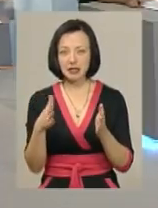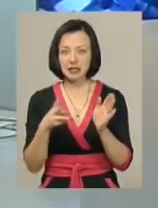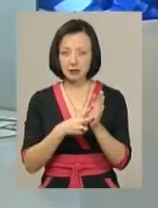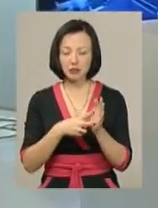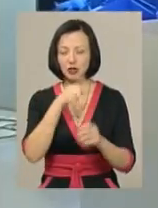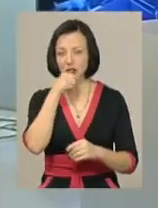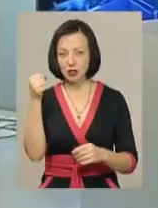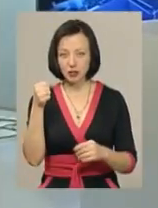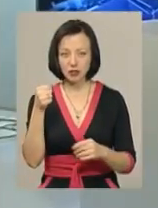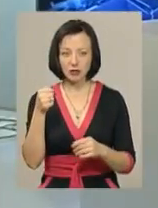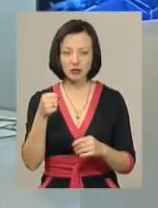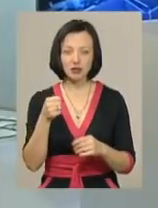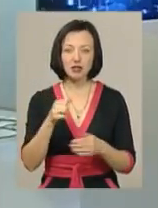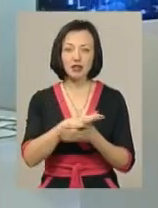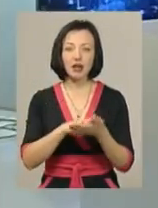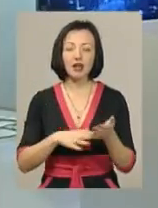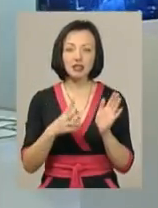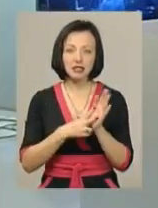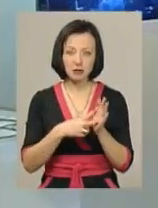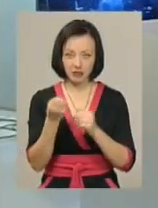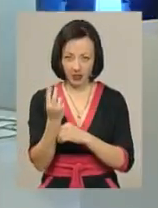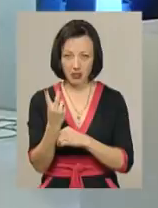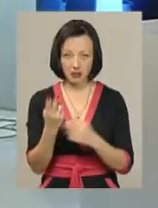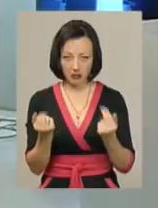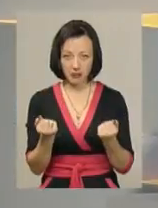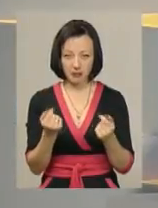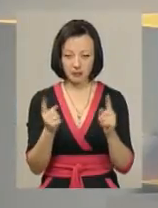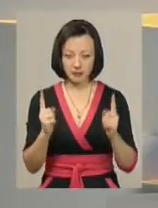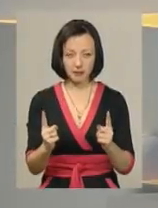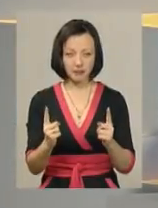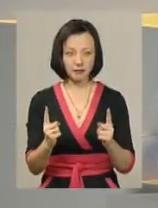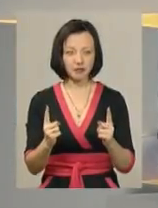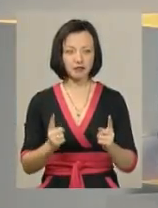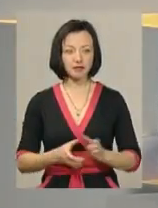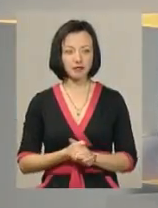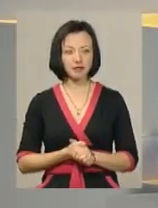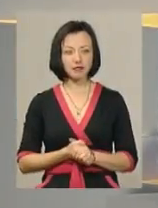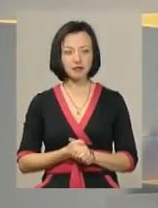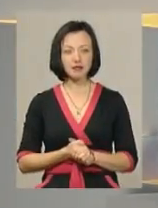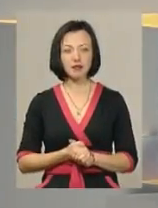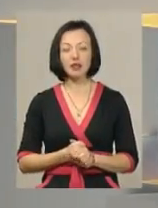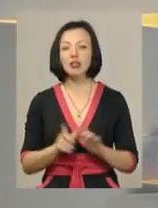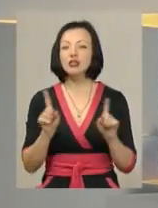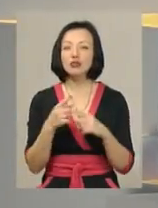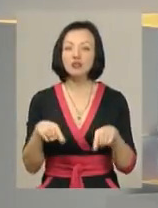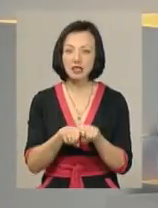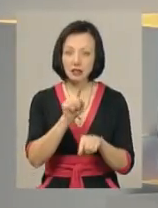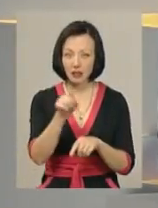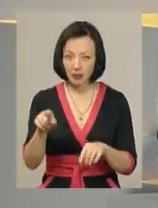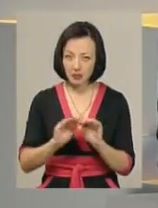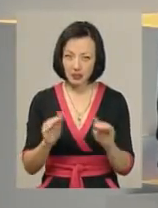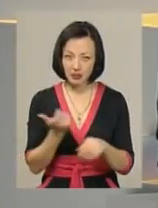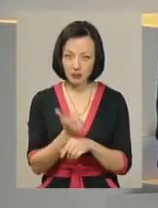років так яку градацію там старше з семи до 12 так оцей проміжок такий А є що ж все ж таки їм там вже